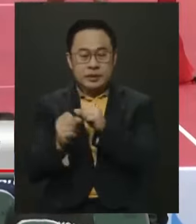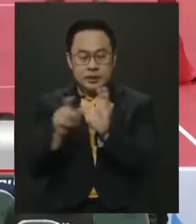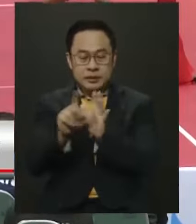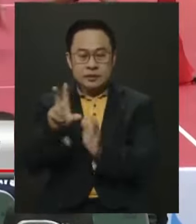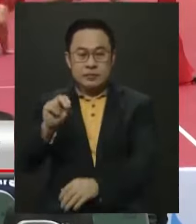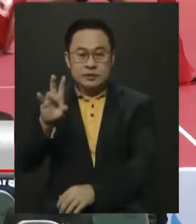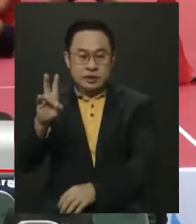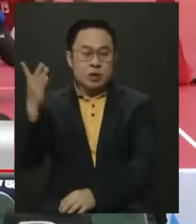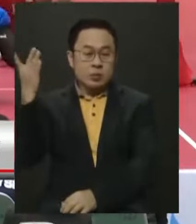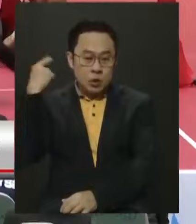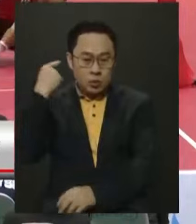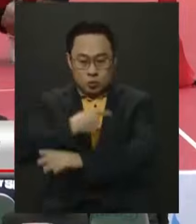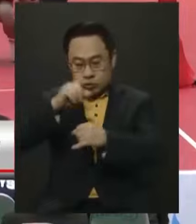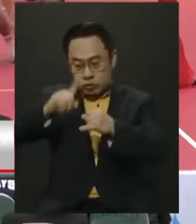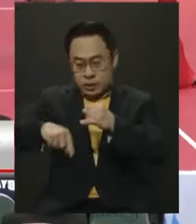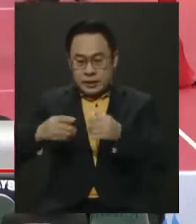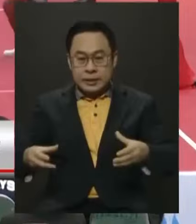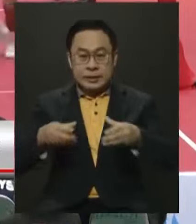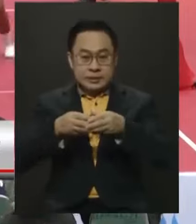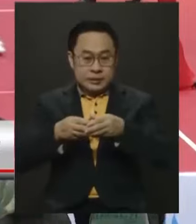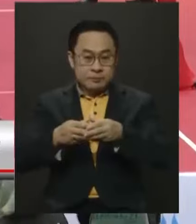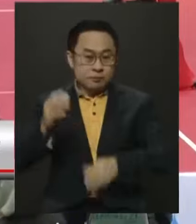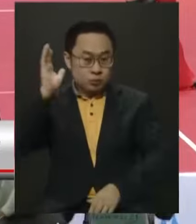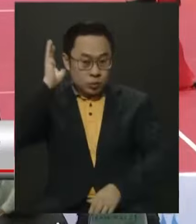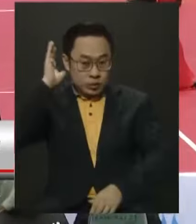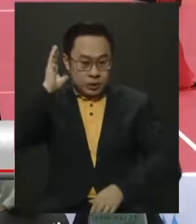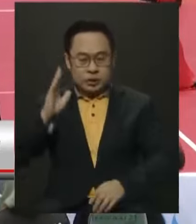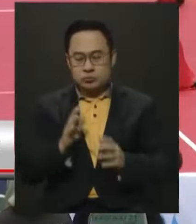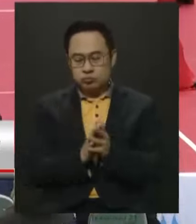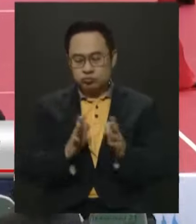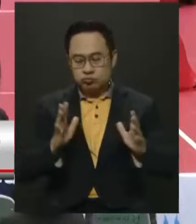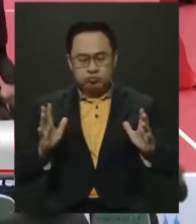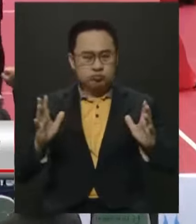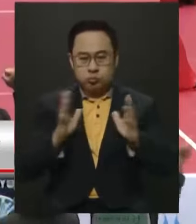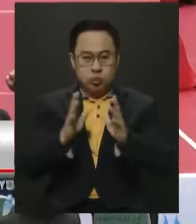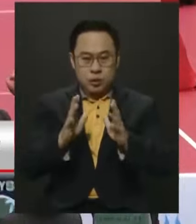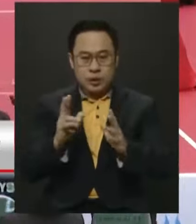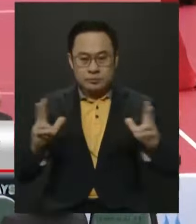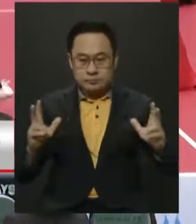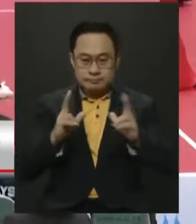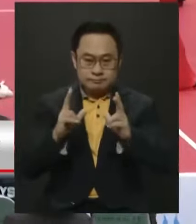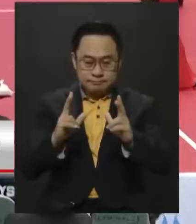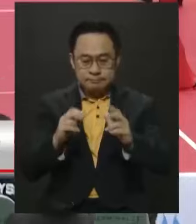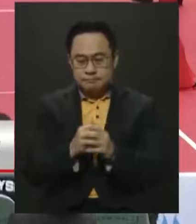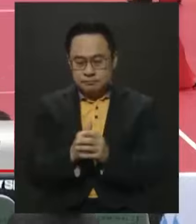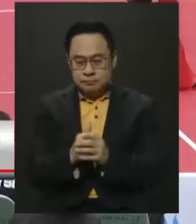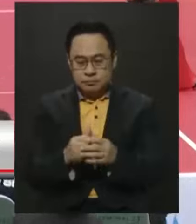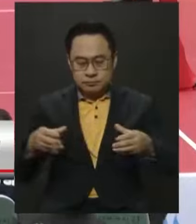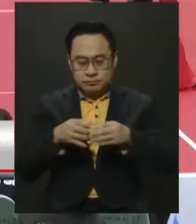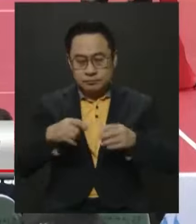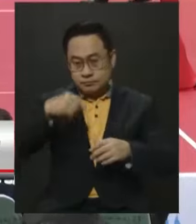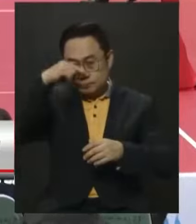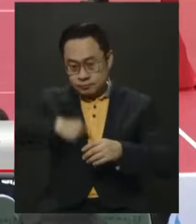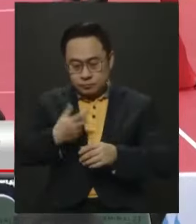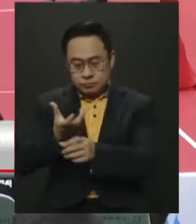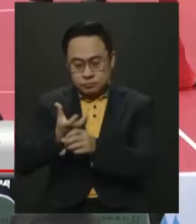แข่งขันนะครับไฮไลท์อยู่ที่ประเภททีมชุดชายครับในรอบชิงชนะเลิศครับเป็นการเจอกันระหว่างทีมชาติไทยในฐานะแช